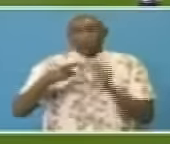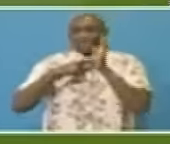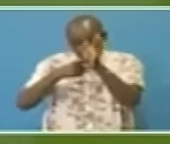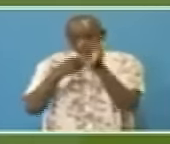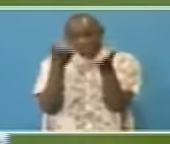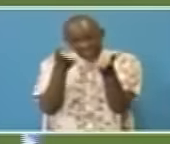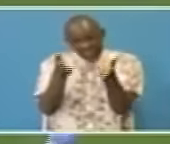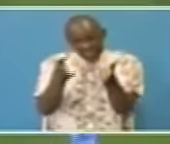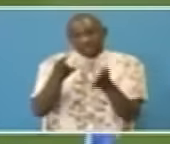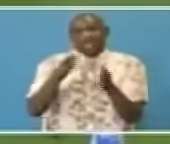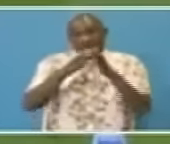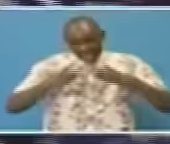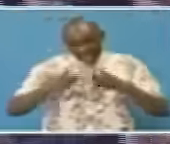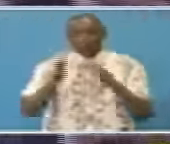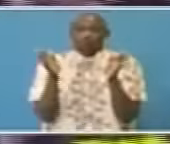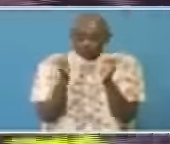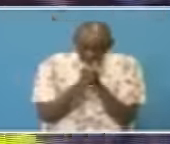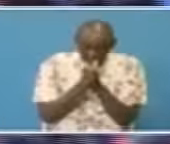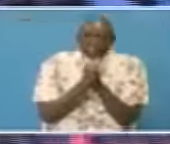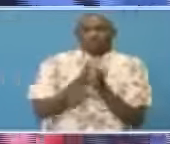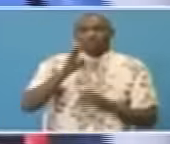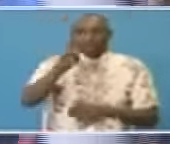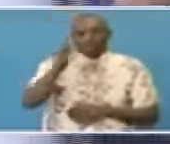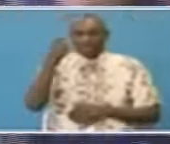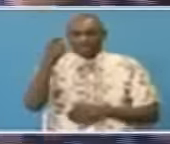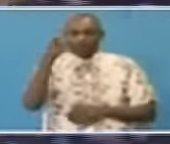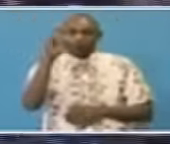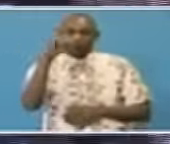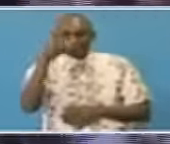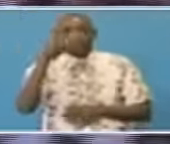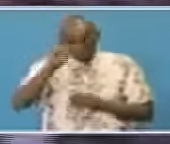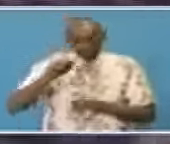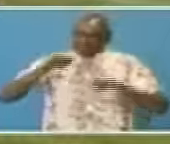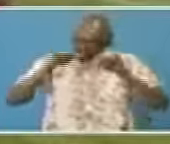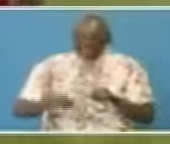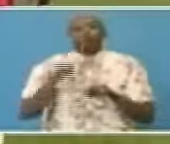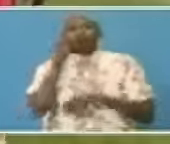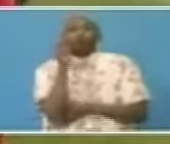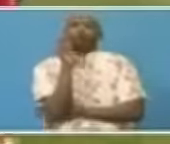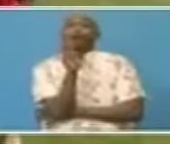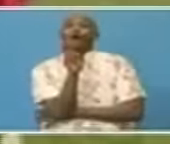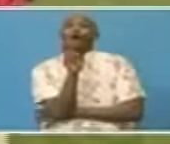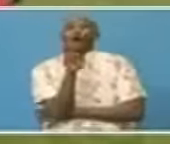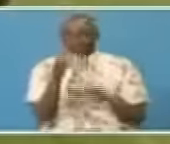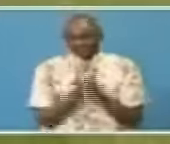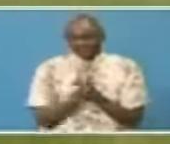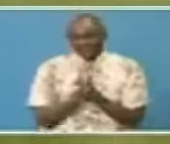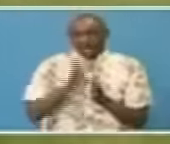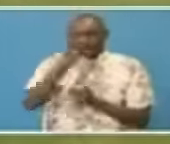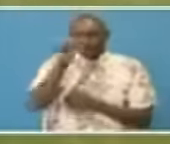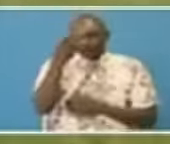kwenye KTN home. Mtazamaji, iwapo wewe unapenda kwenda katika vilabu hivi, waweza kutulia nyumbani na kutazama KTN home.